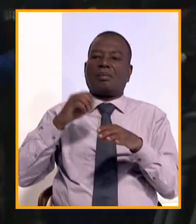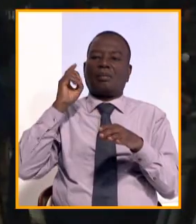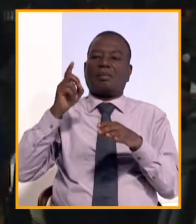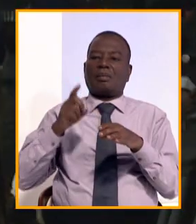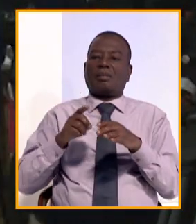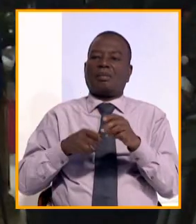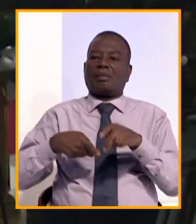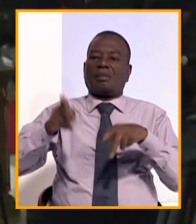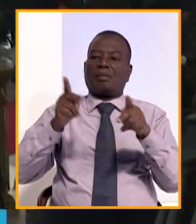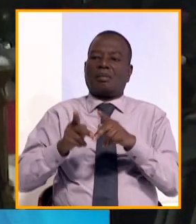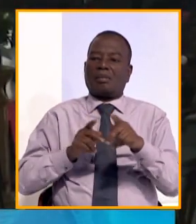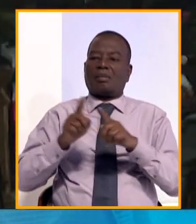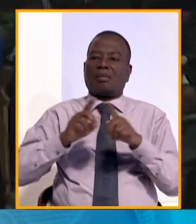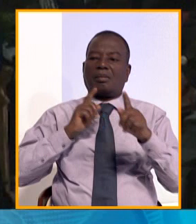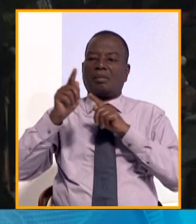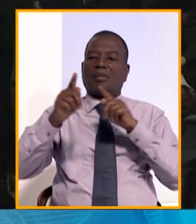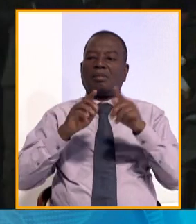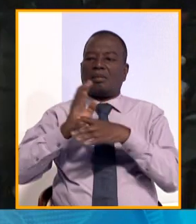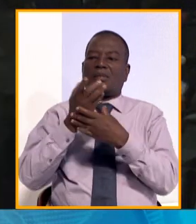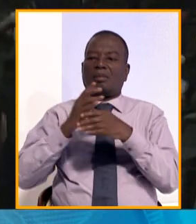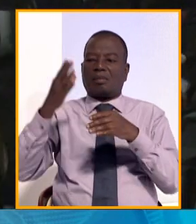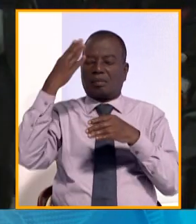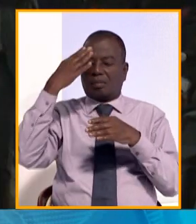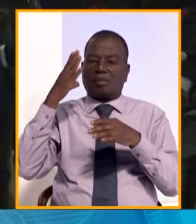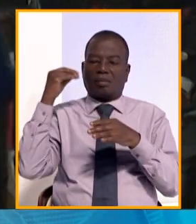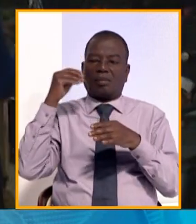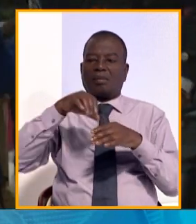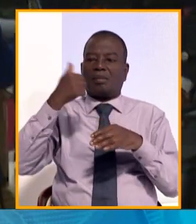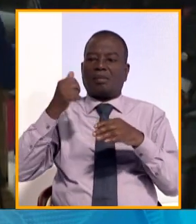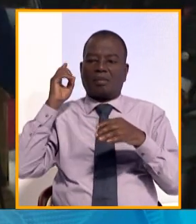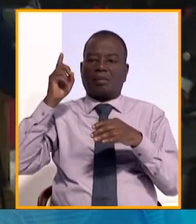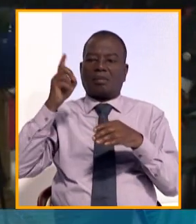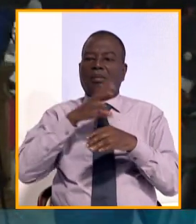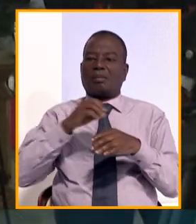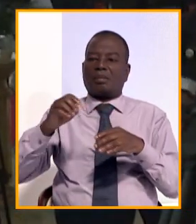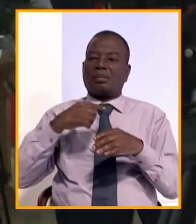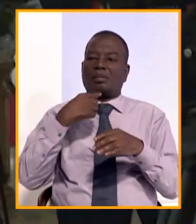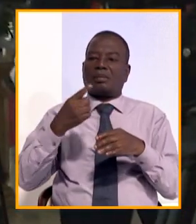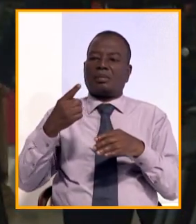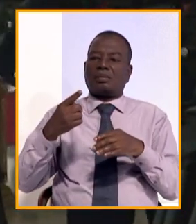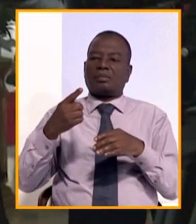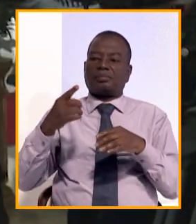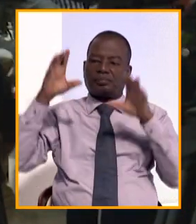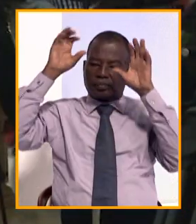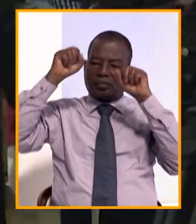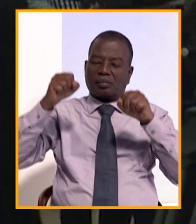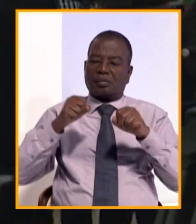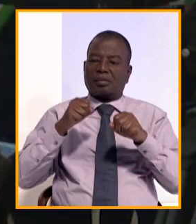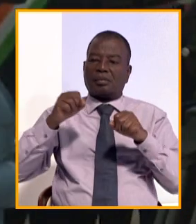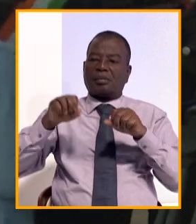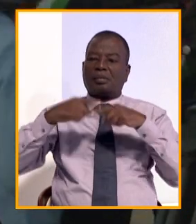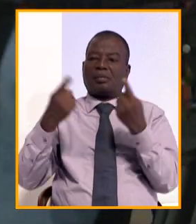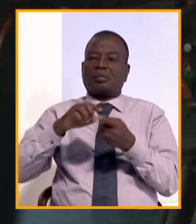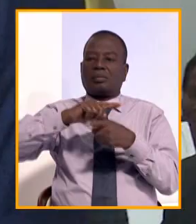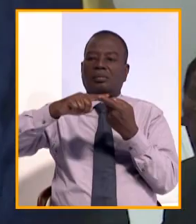de faire des échanges entre parlementaires pour connaître les expériences des autres parlementaires. Moi, je suis le président du groupe d'amitié Côte d'Ivoire-Israël. Ça sera